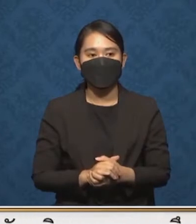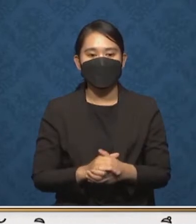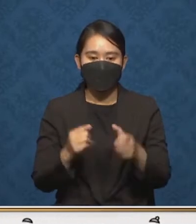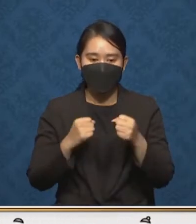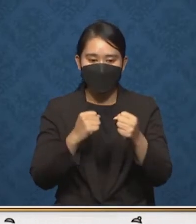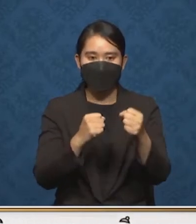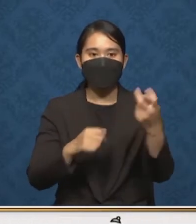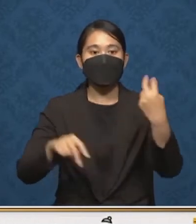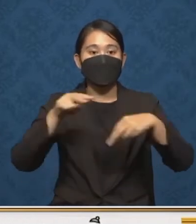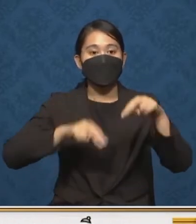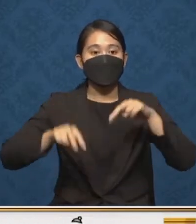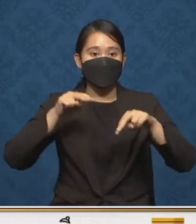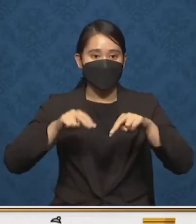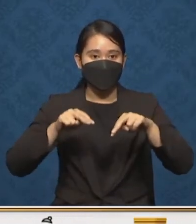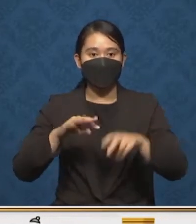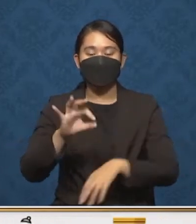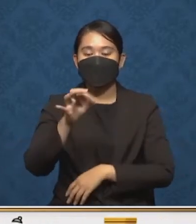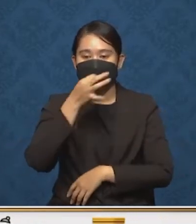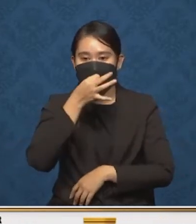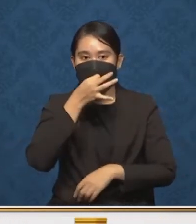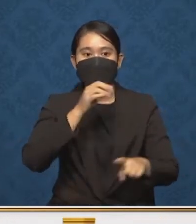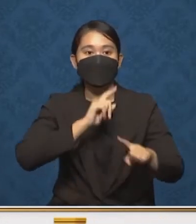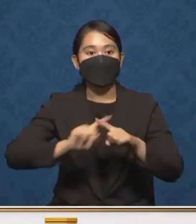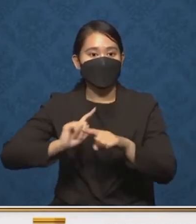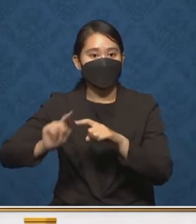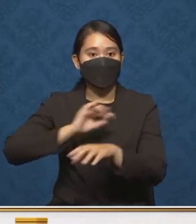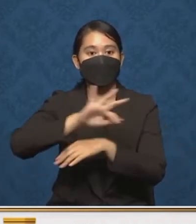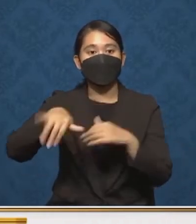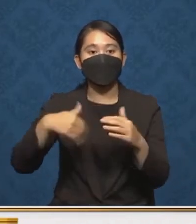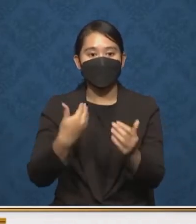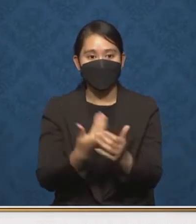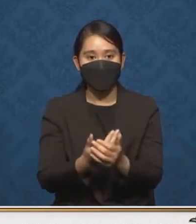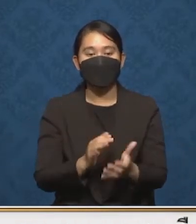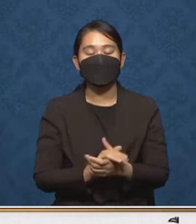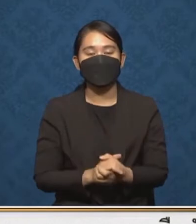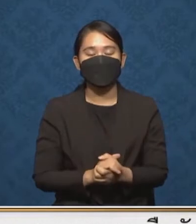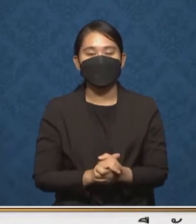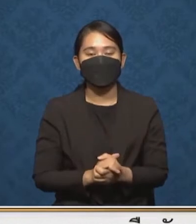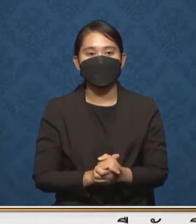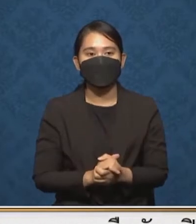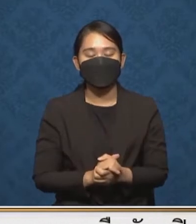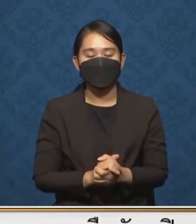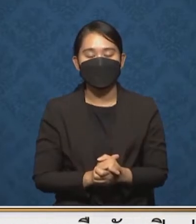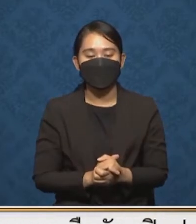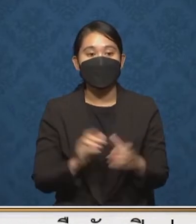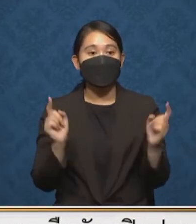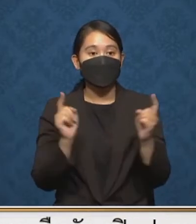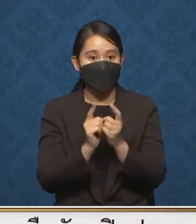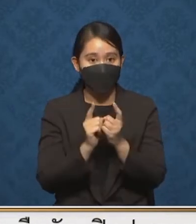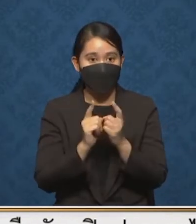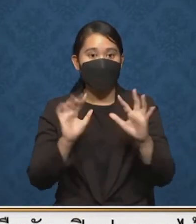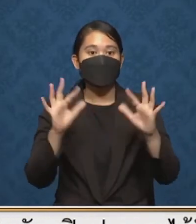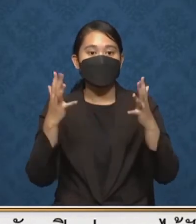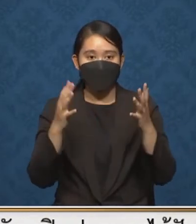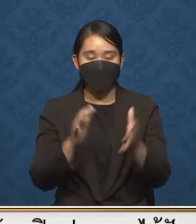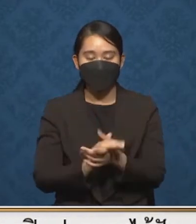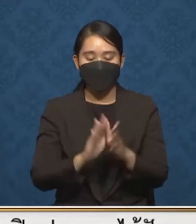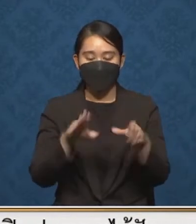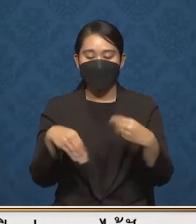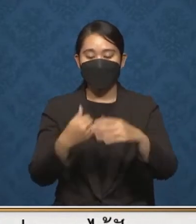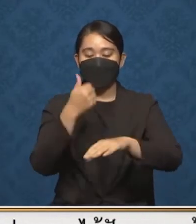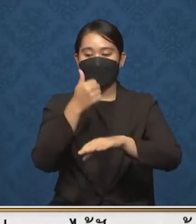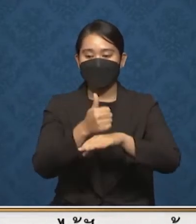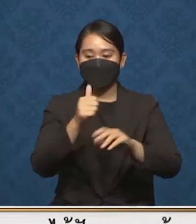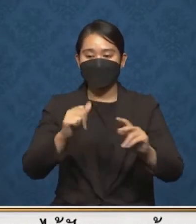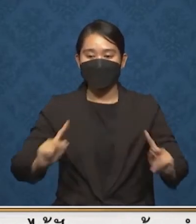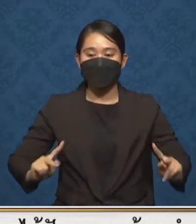อบกฎหมายที่ว่าด้วยวิชาชีพต่างๆทั้งหมดนะครับไม่พบว่ามีการให้รัฐมนตรีว่าการกระทรวงที่รับผิด